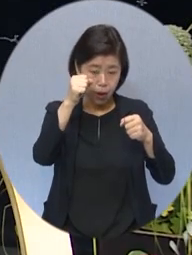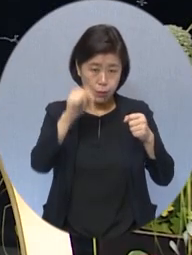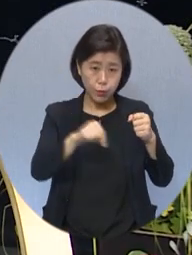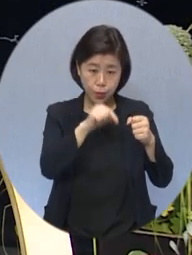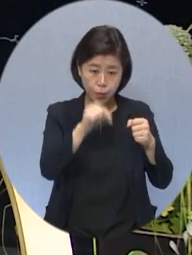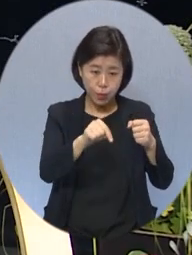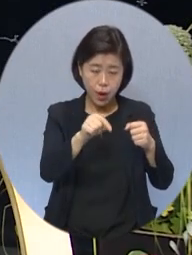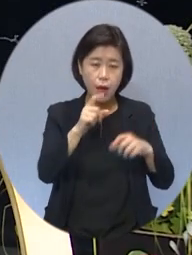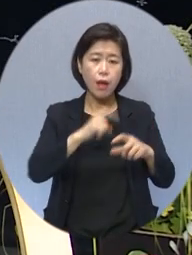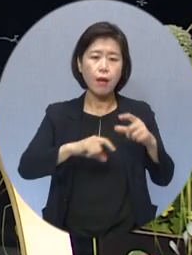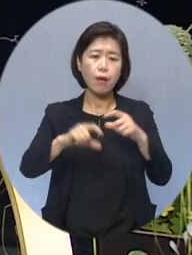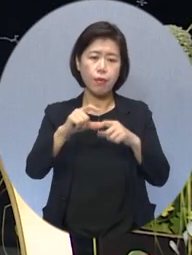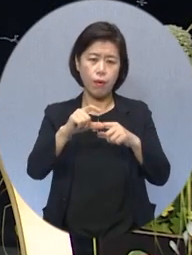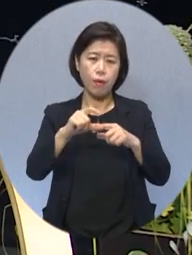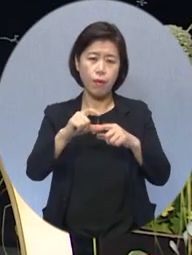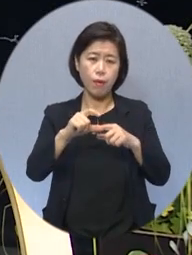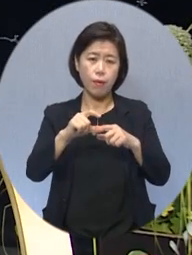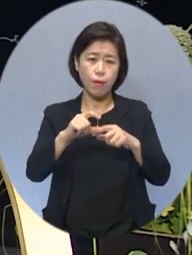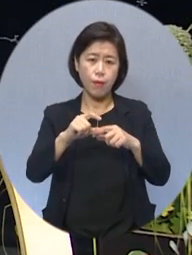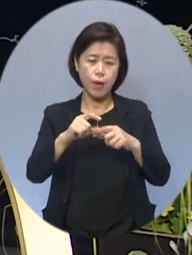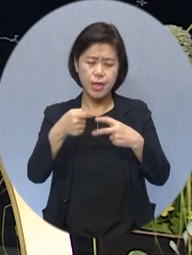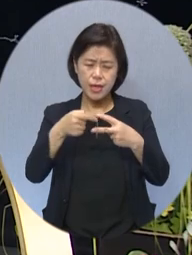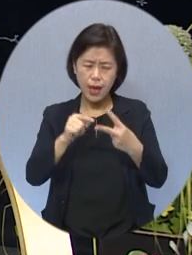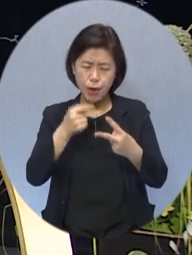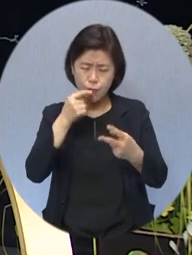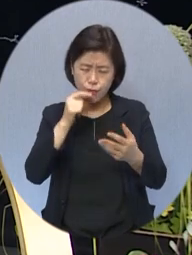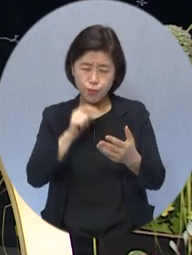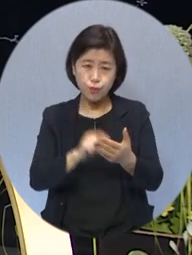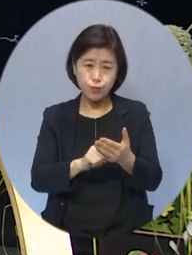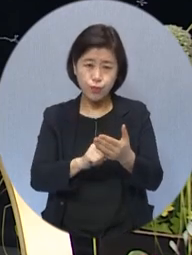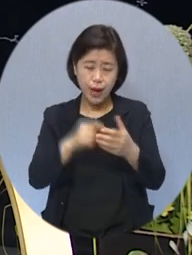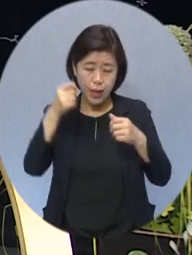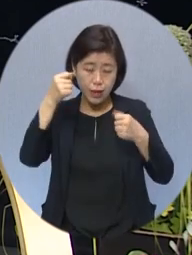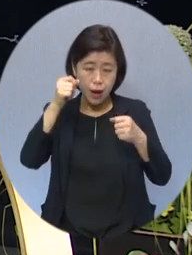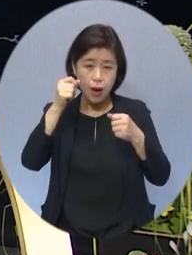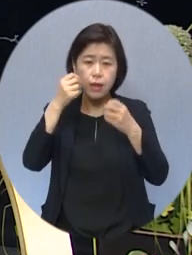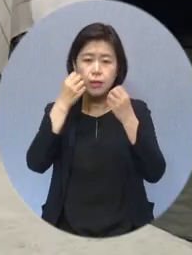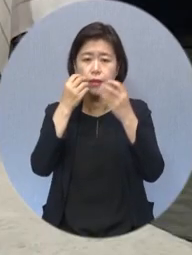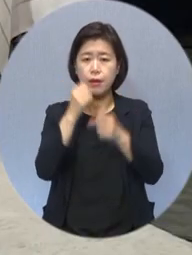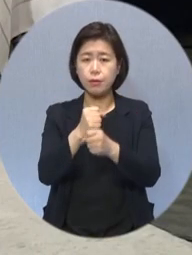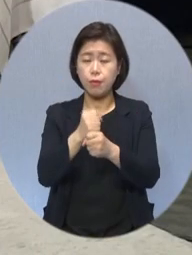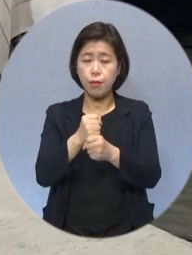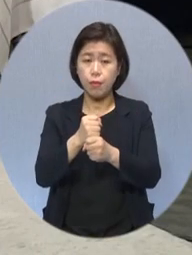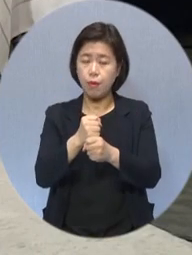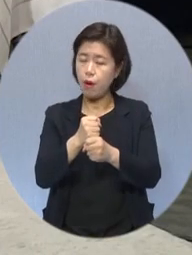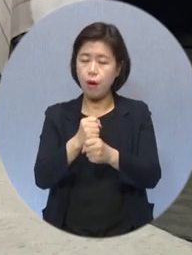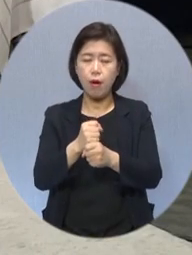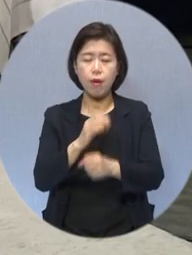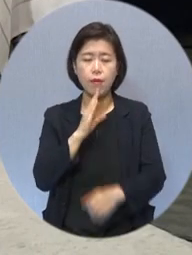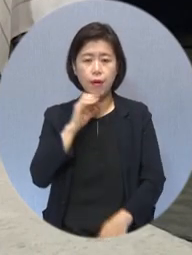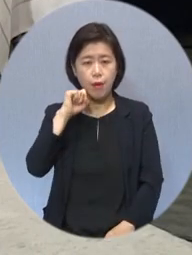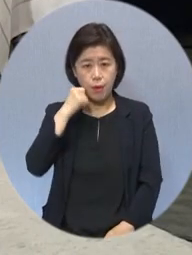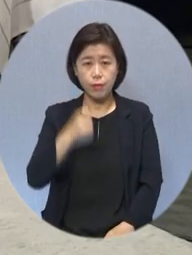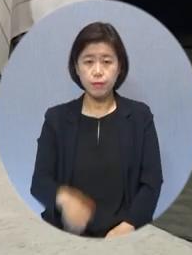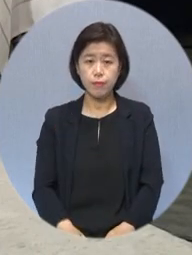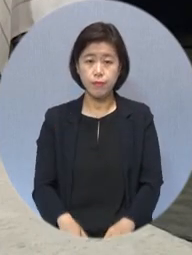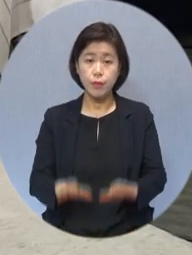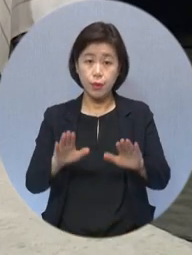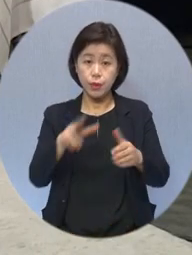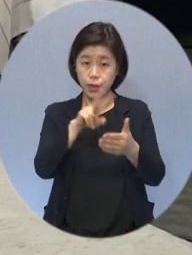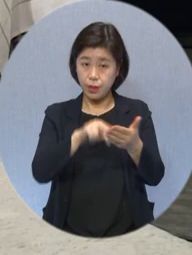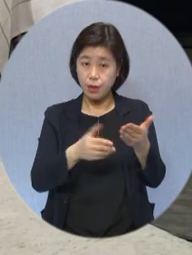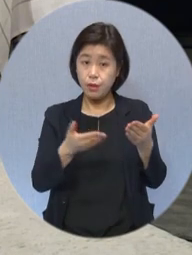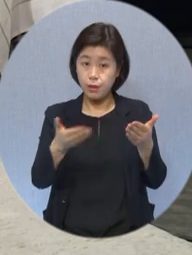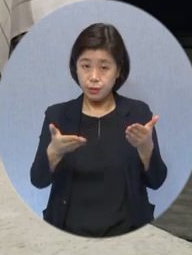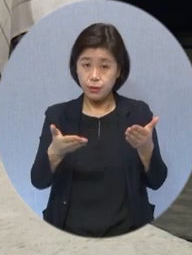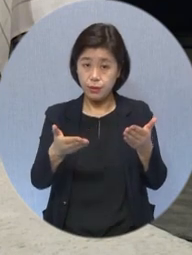높은 새로운 창조를 해내야 하는 일이기 때문입니다. 오늘 읽은 허마나의 작품